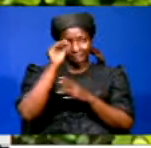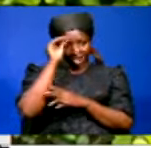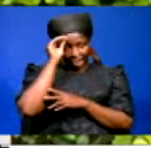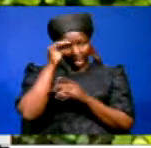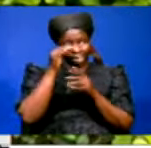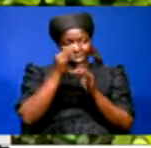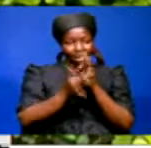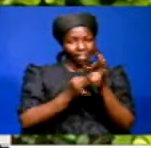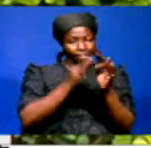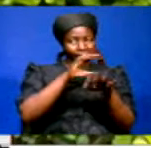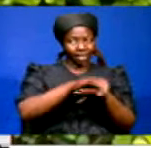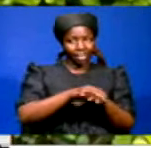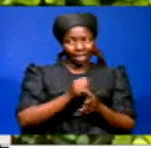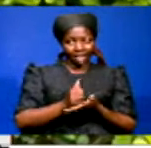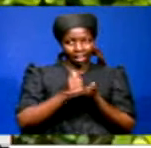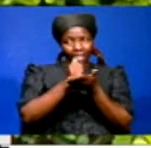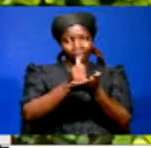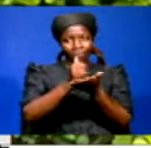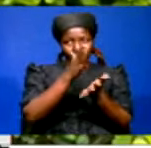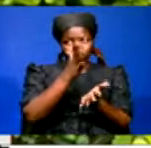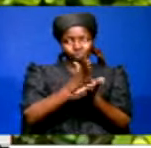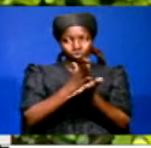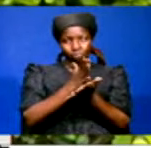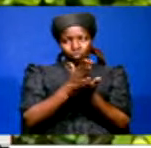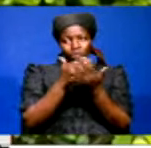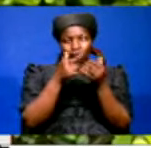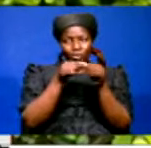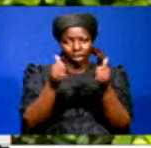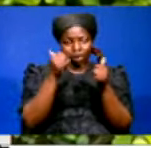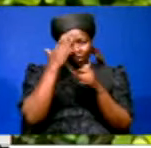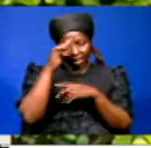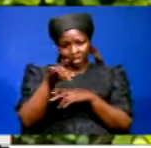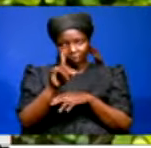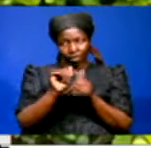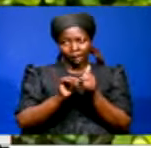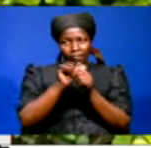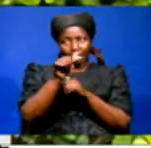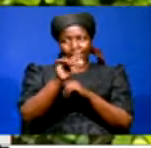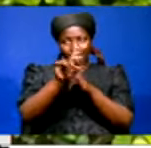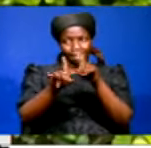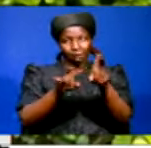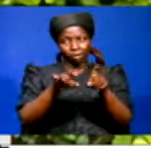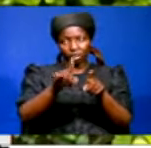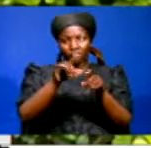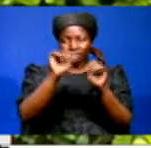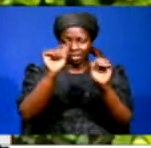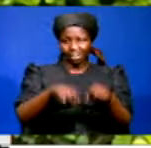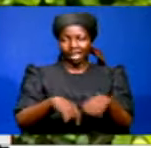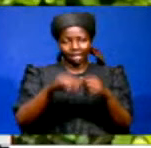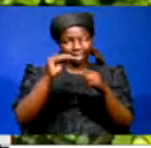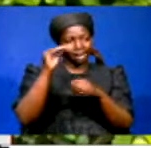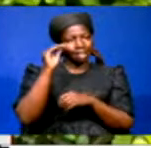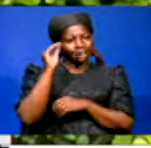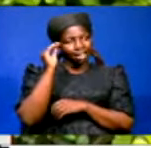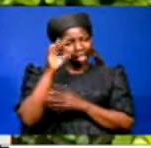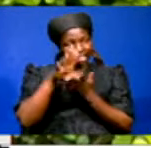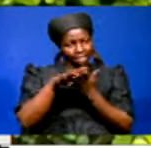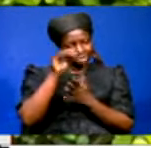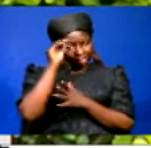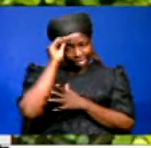usaidizi ni kwa hakika sababu alikuwa amepita anaweza soma. Na ninaomba tu wa Kenya wanisaidie tu